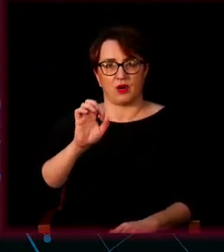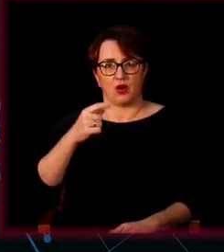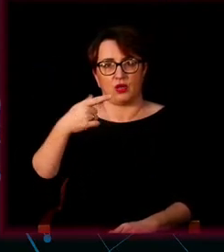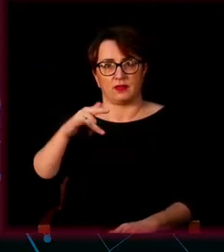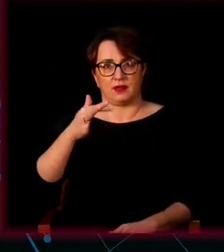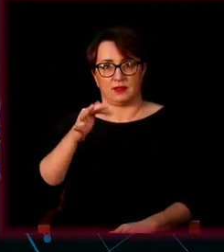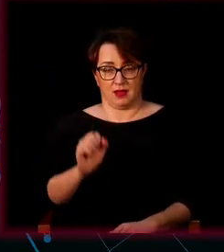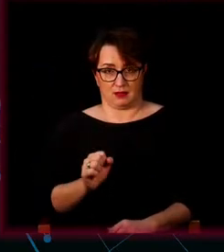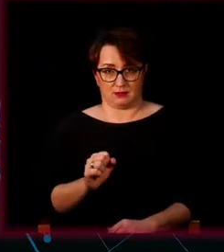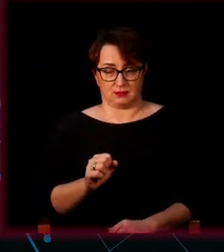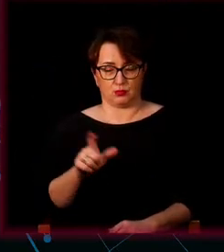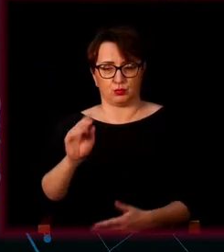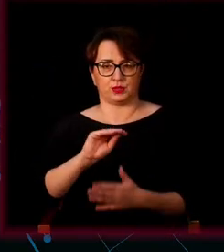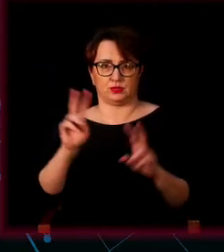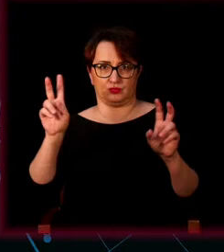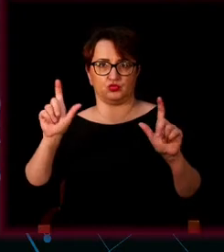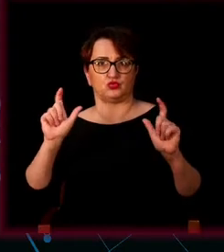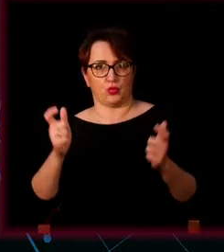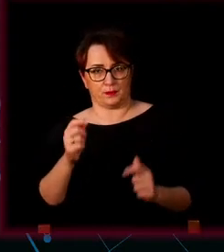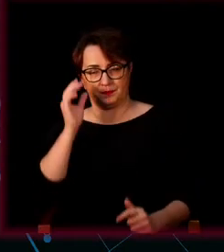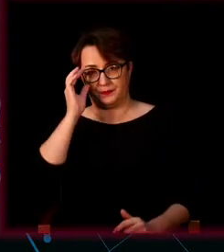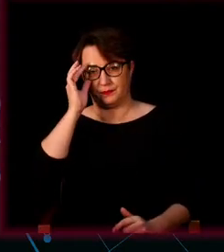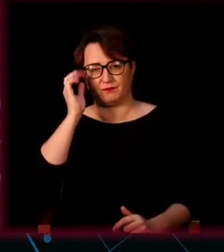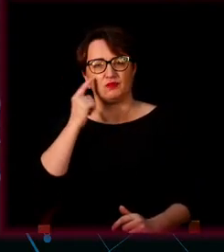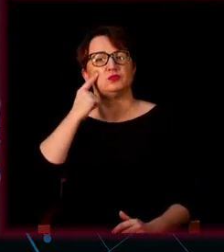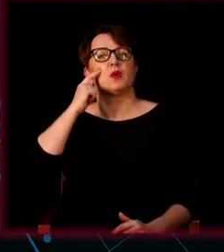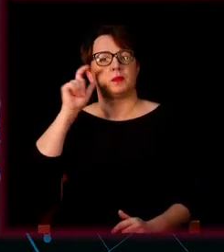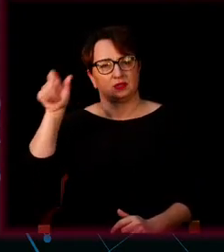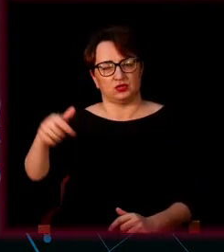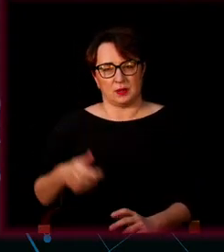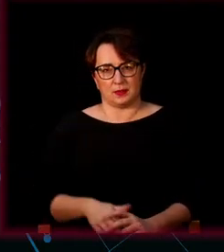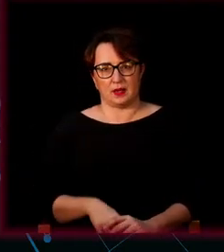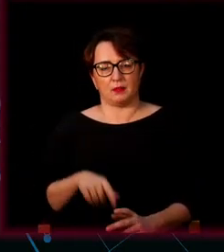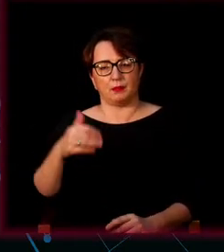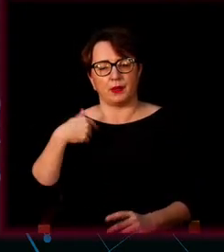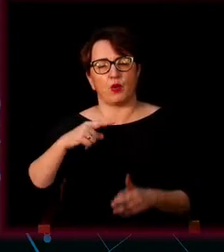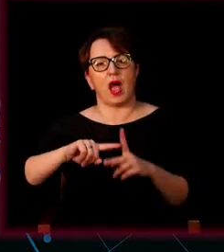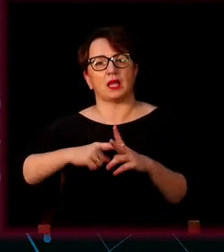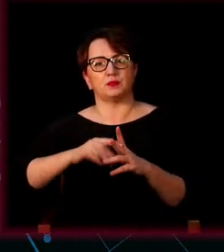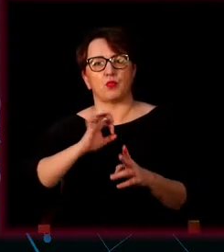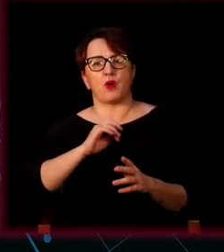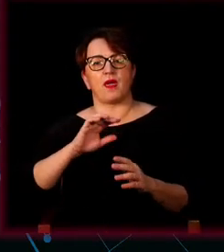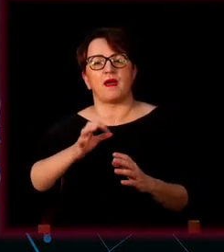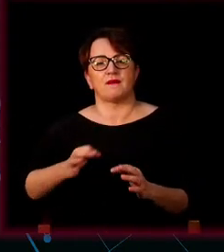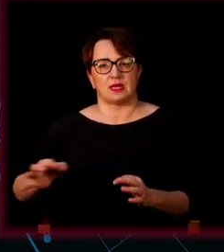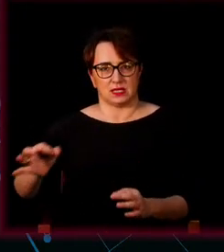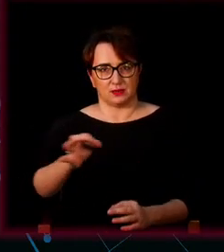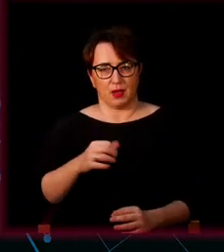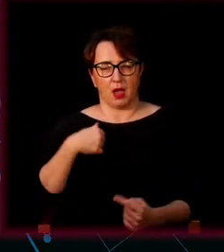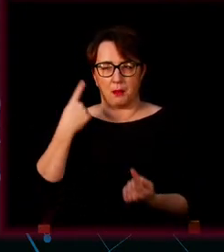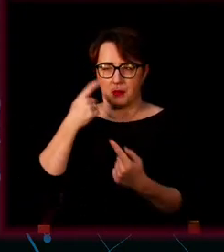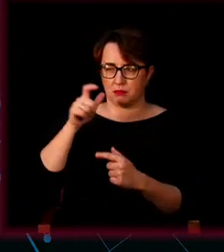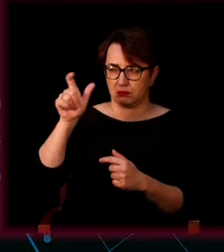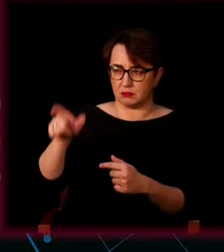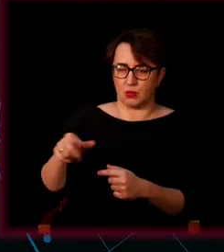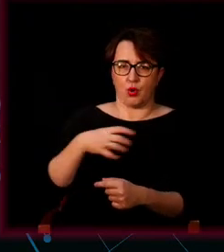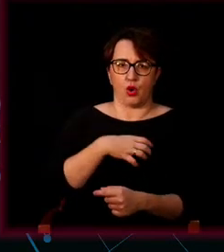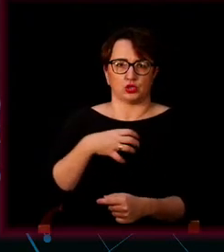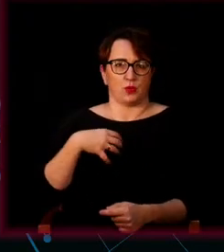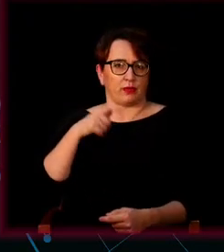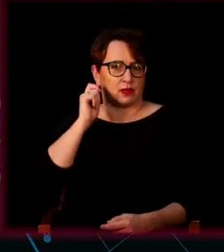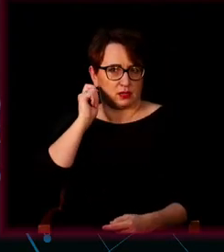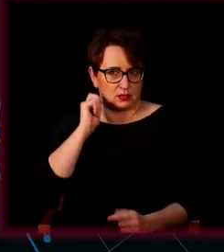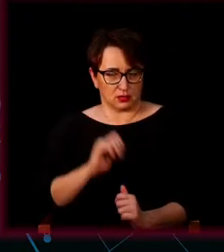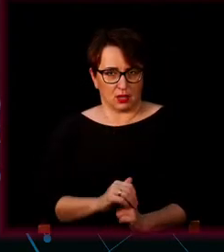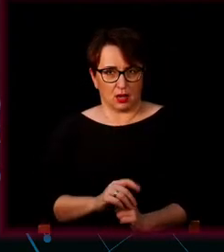hermafrodytyczną. I pisze o nim tak, tak go wspomina wręcz. Był administratorem mojej wyspy. Myślałem o nim zawsze jako o gospodyni,